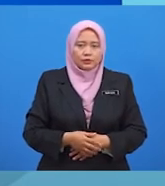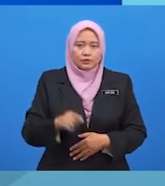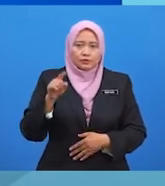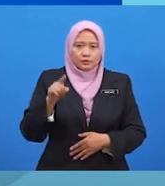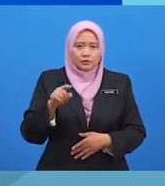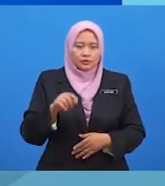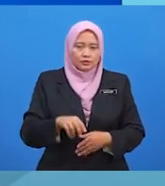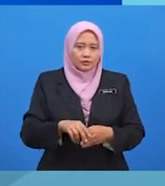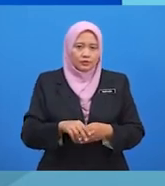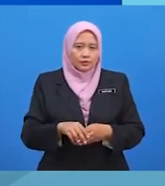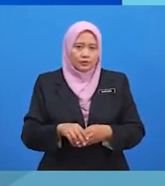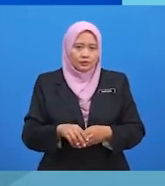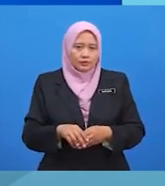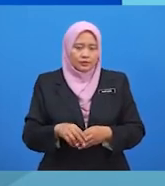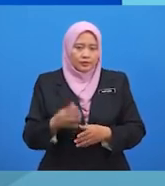print.